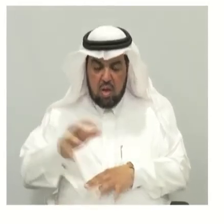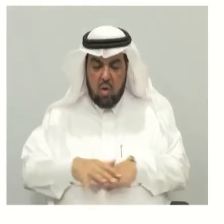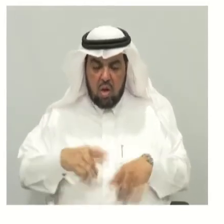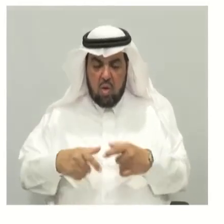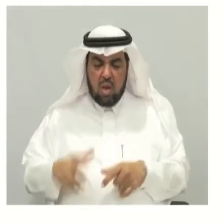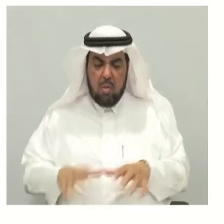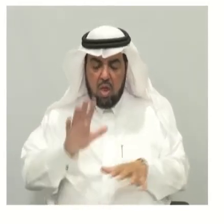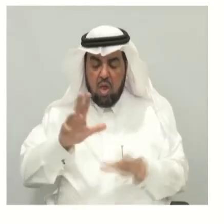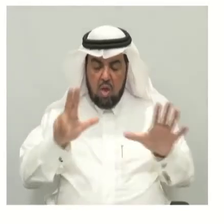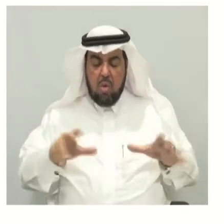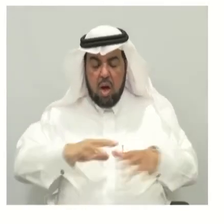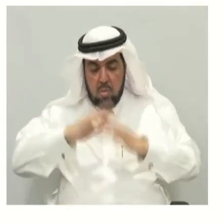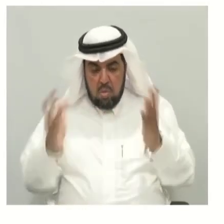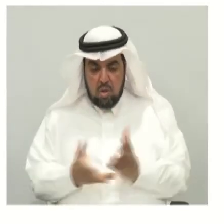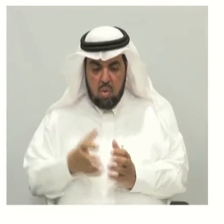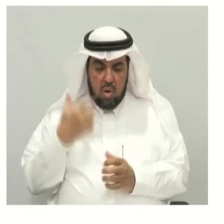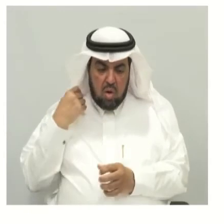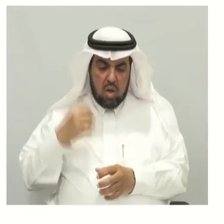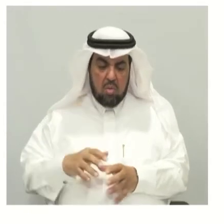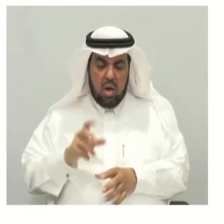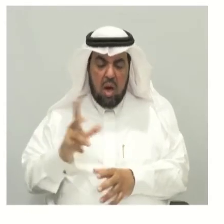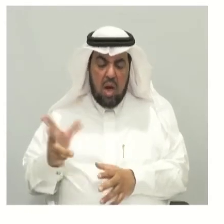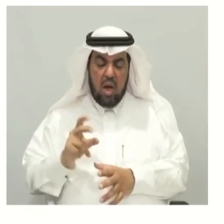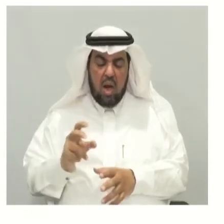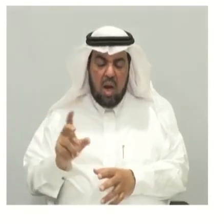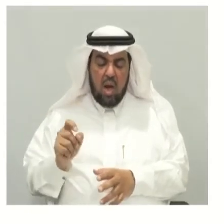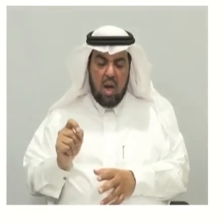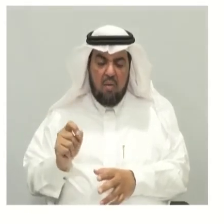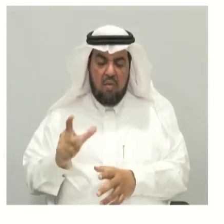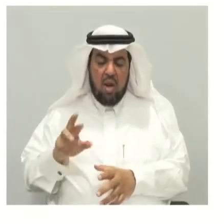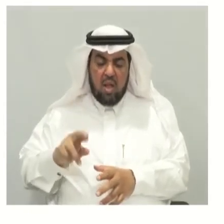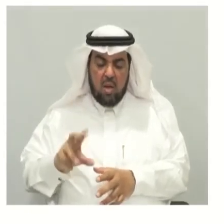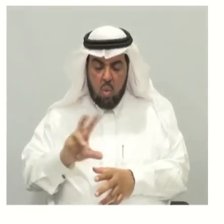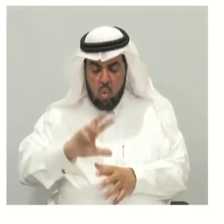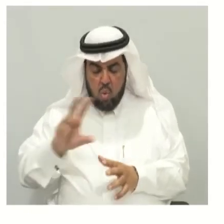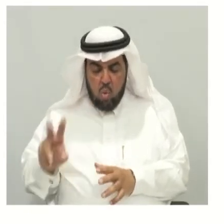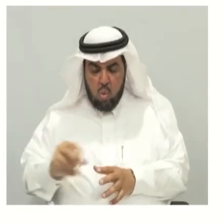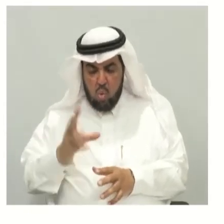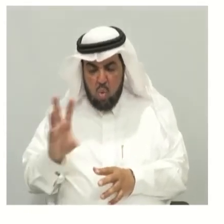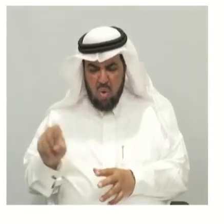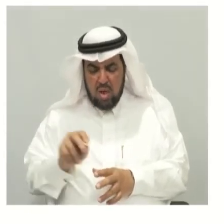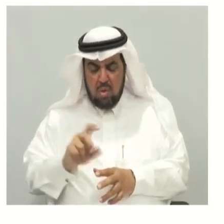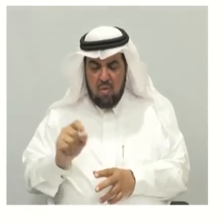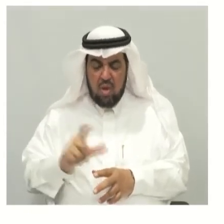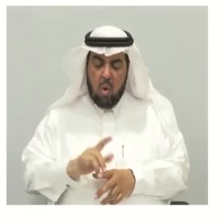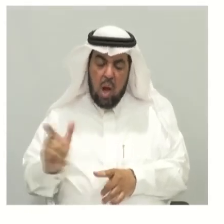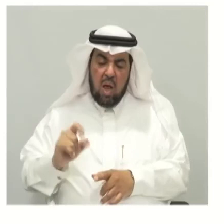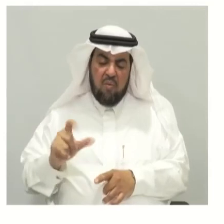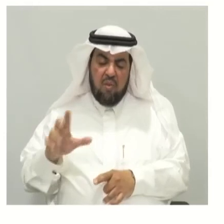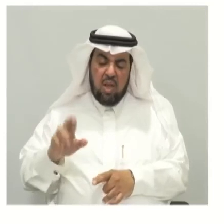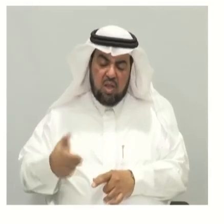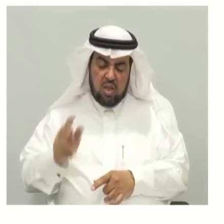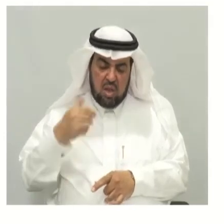الدوري تتضمن 8 مجموعات وتشمل الفلزات وأشباه الفلزات واللافلزات، 8 مجموعات، 1 2